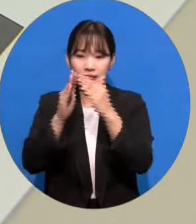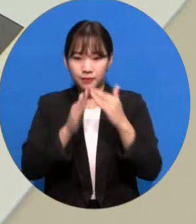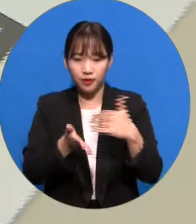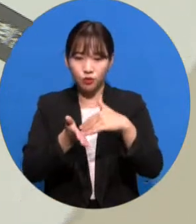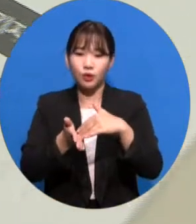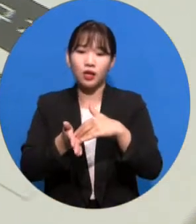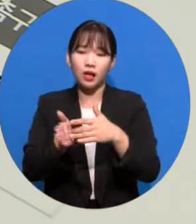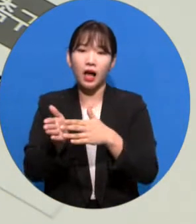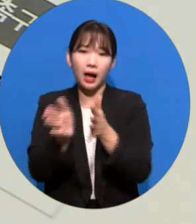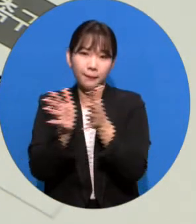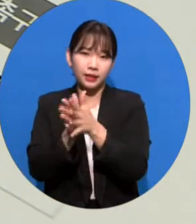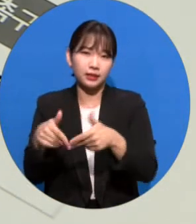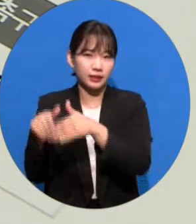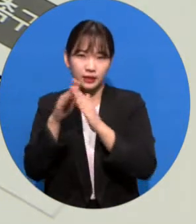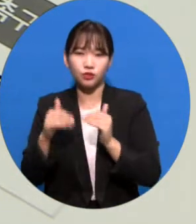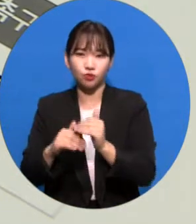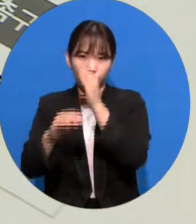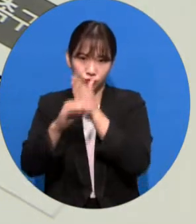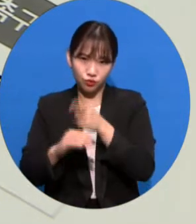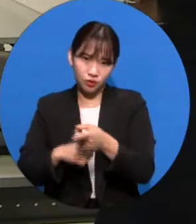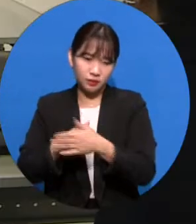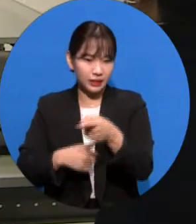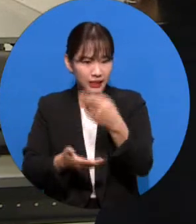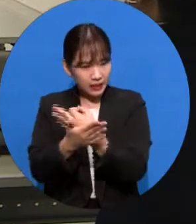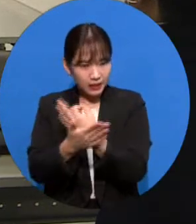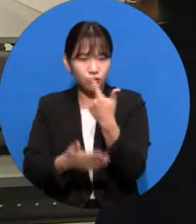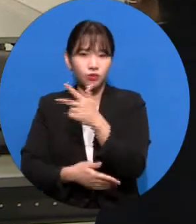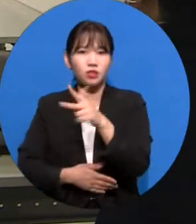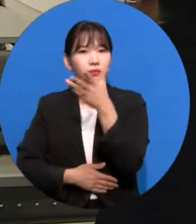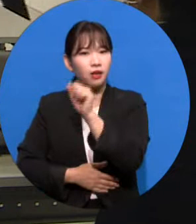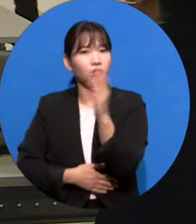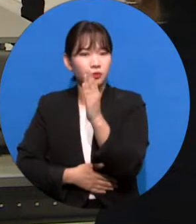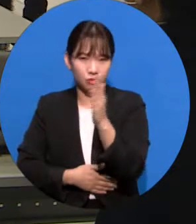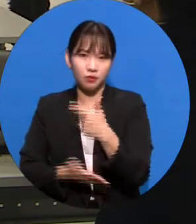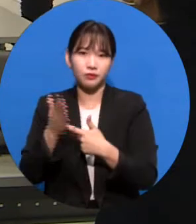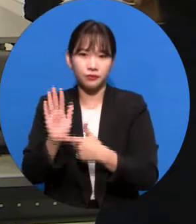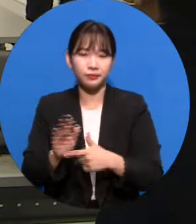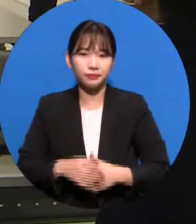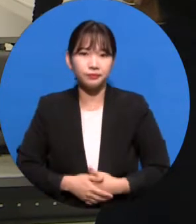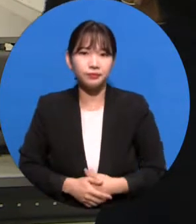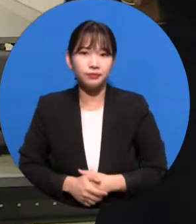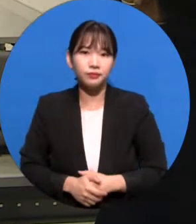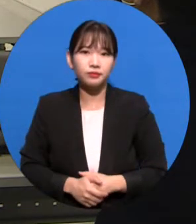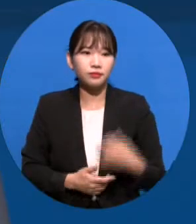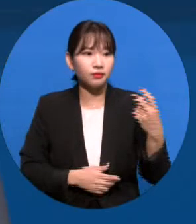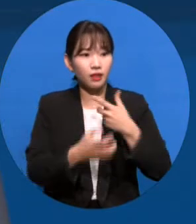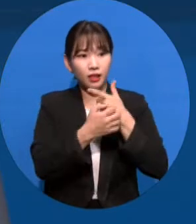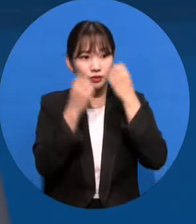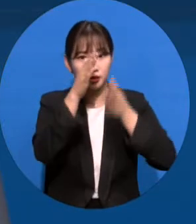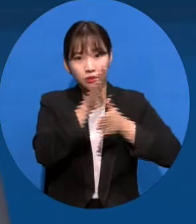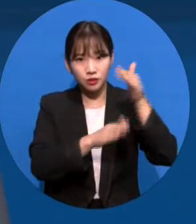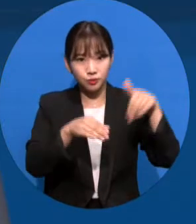규모의 아파트 건립이 추진되고 있다며 이로 인한 이득만 6,700억 원에 달한다고 주장했습니다. 또 나주